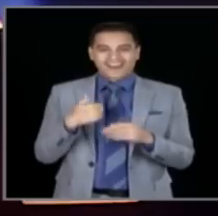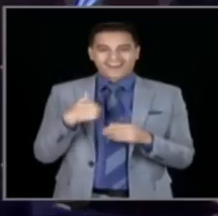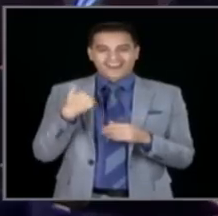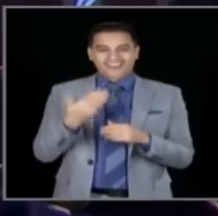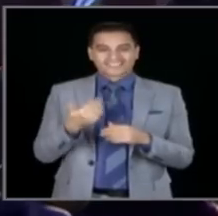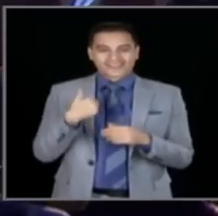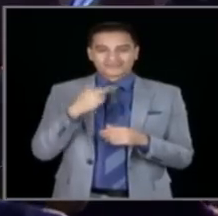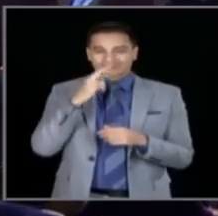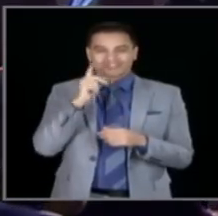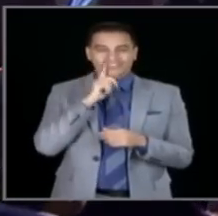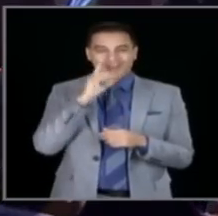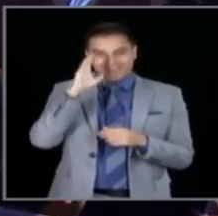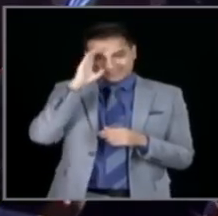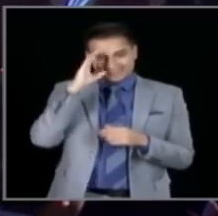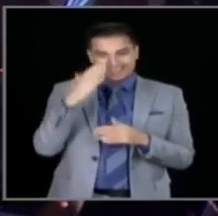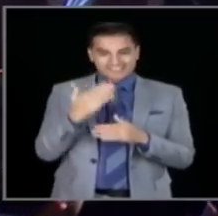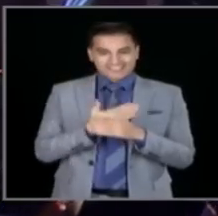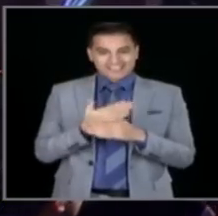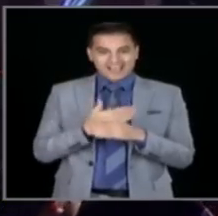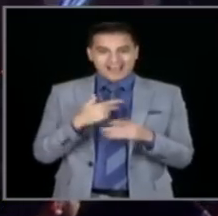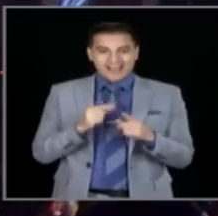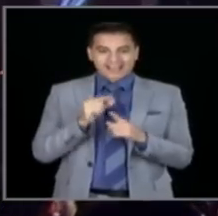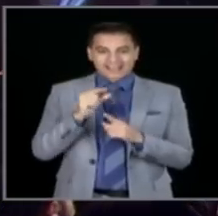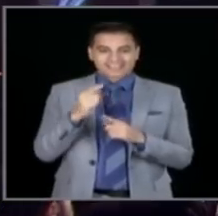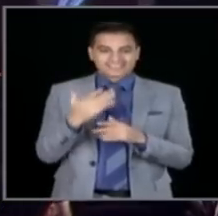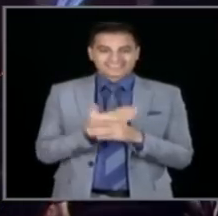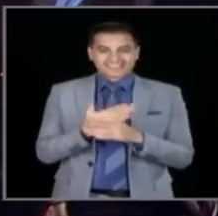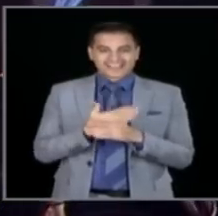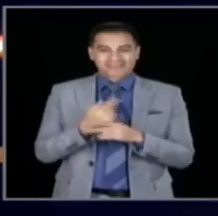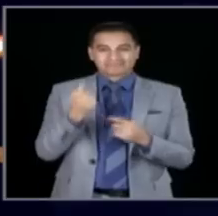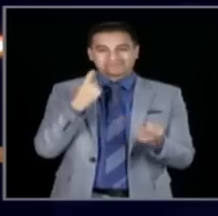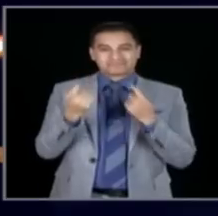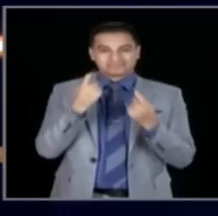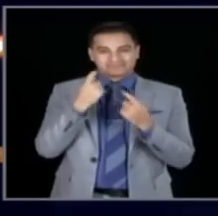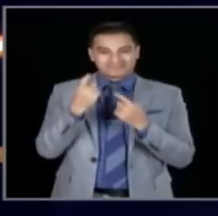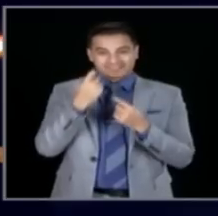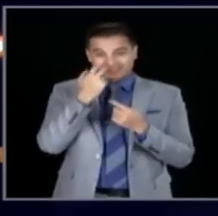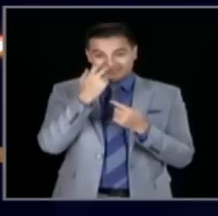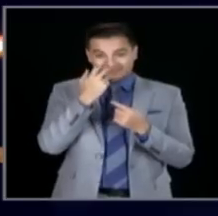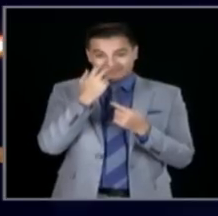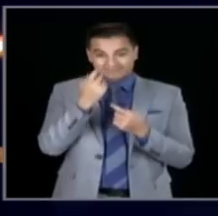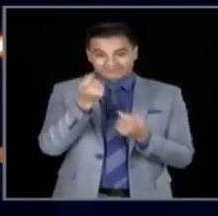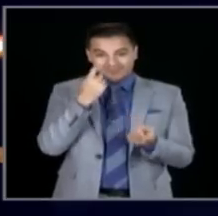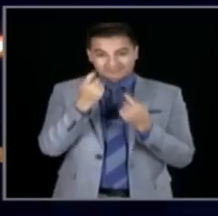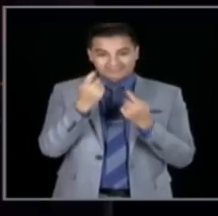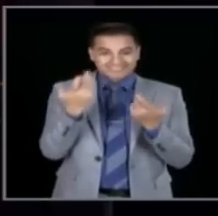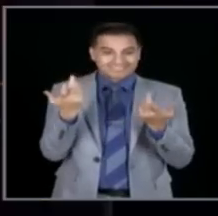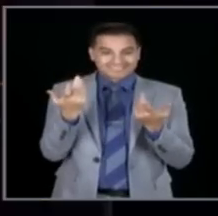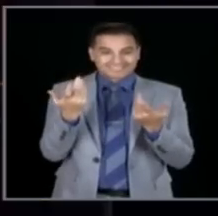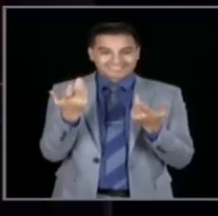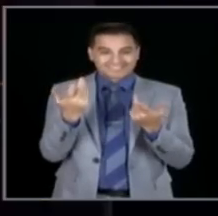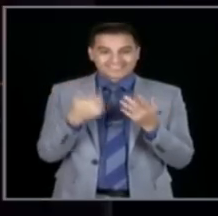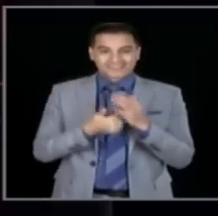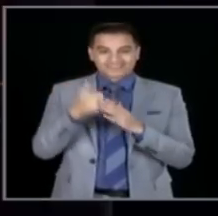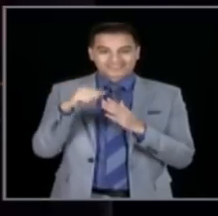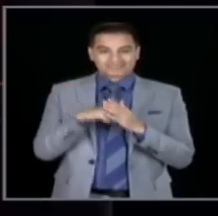عاوز زميل الزمالك. يعني انت ما كنتيش عايز الاسم يبقى الزمالك؟ عشان عارفه ان هيتسفى علينا. احنا بقينا بقى عمالين نتكلم يعني هيتسفى عليك. سواء